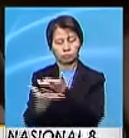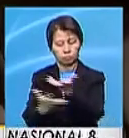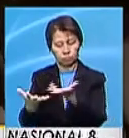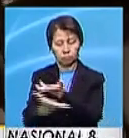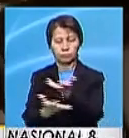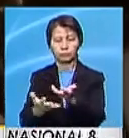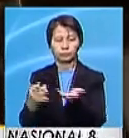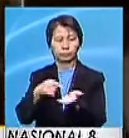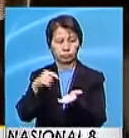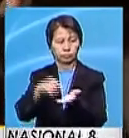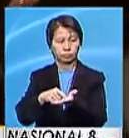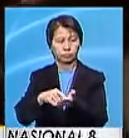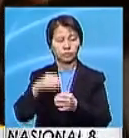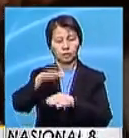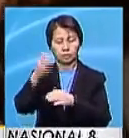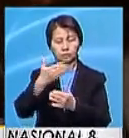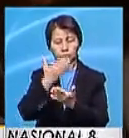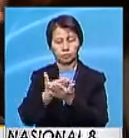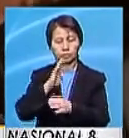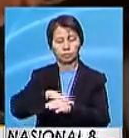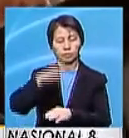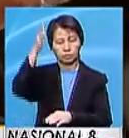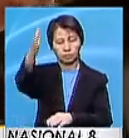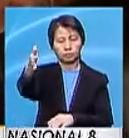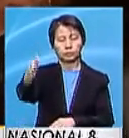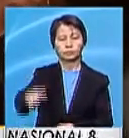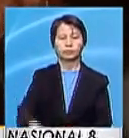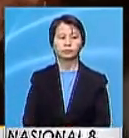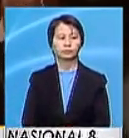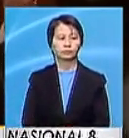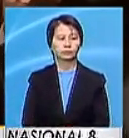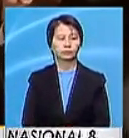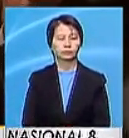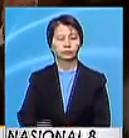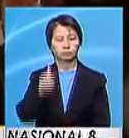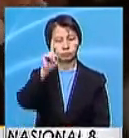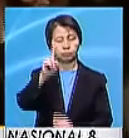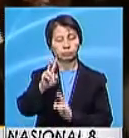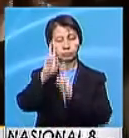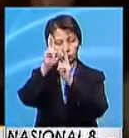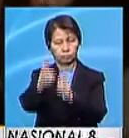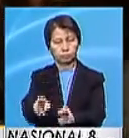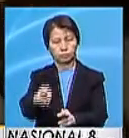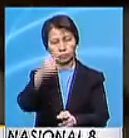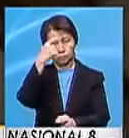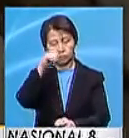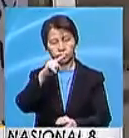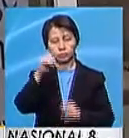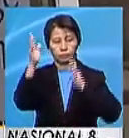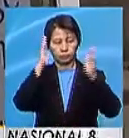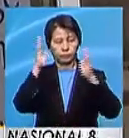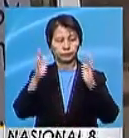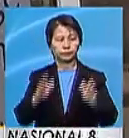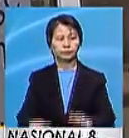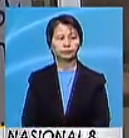akan lebih baik pada masa-masa akan datang. Ini satu penghormatan kepada kumpulan Felda.